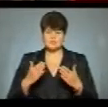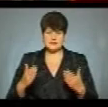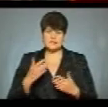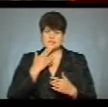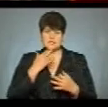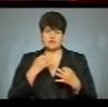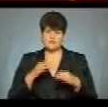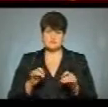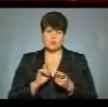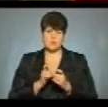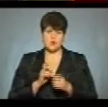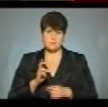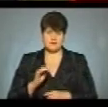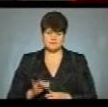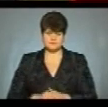національно-визвольної боротьби.